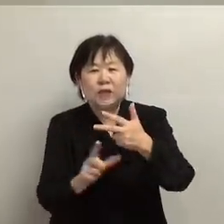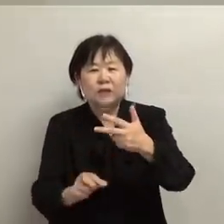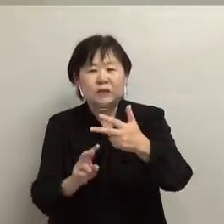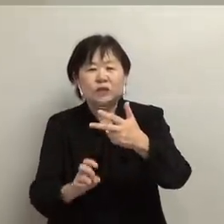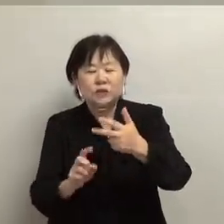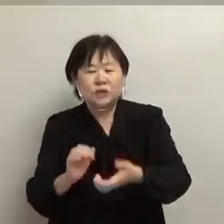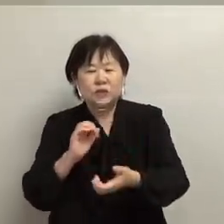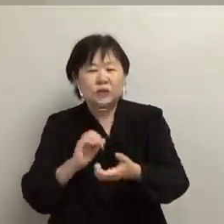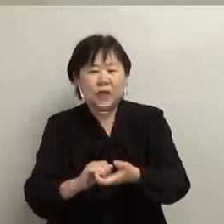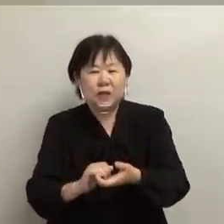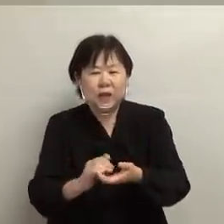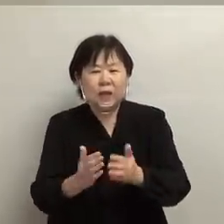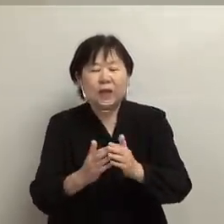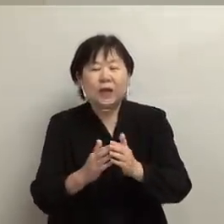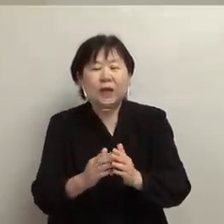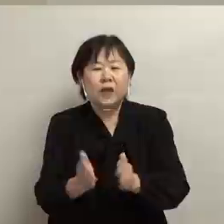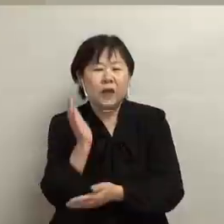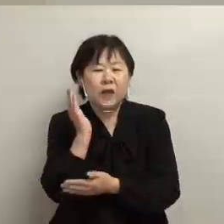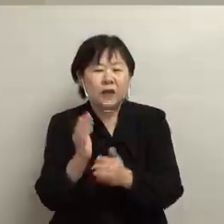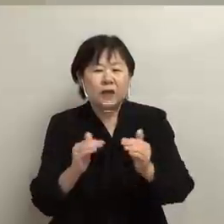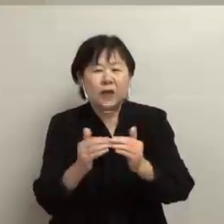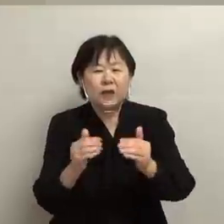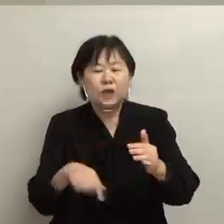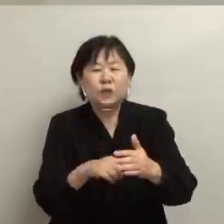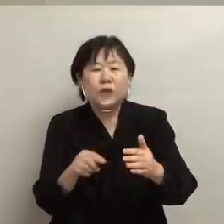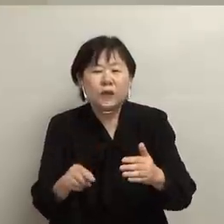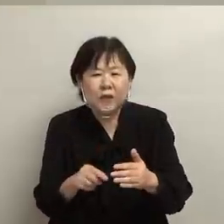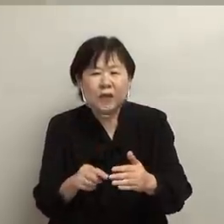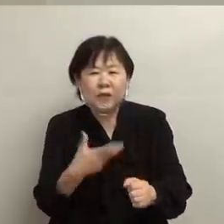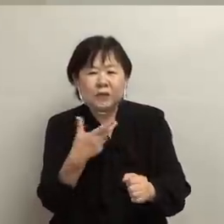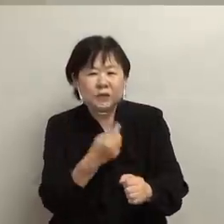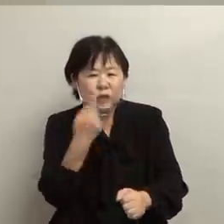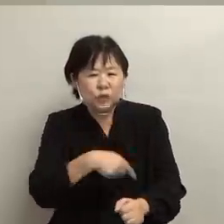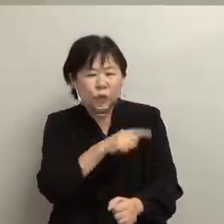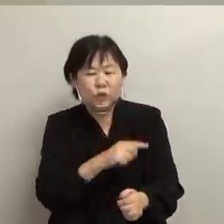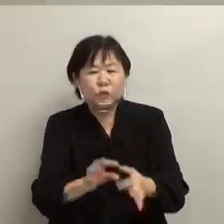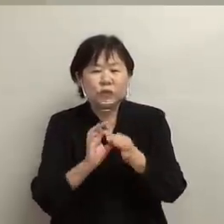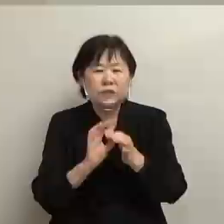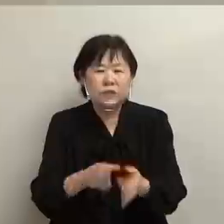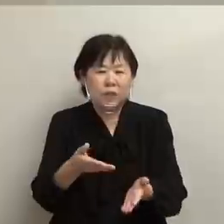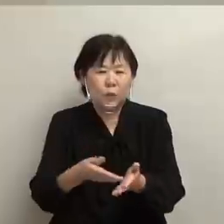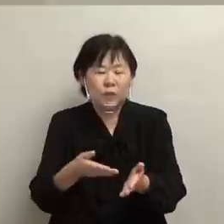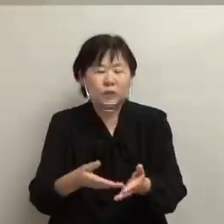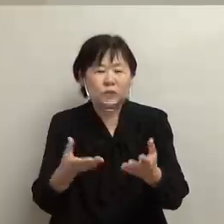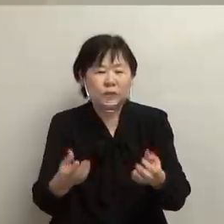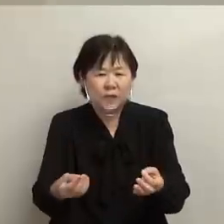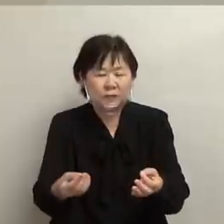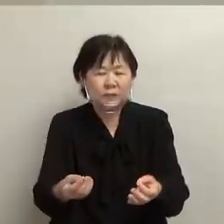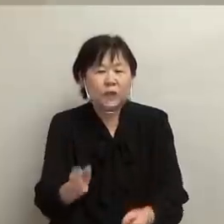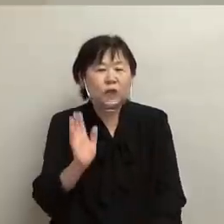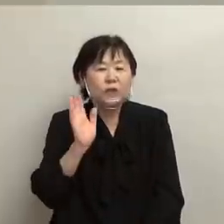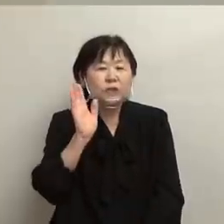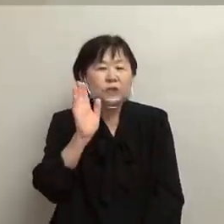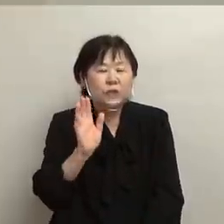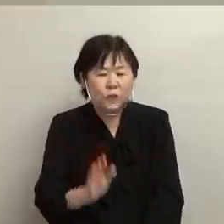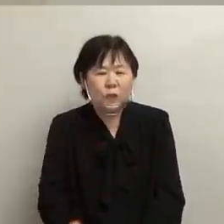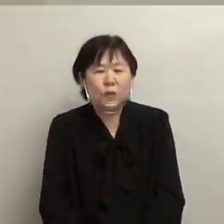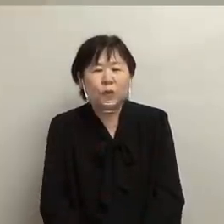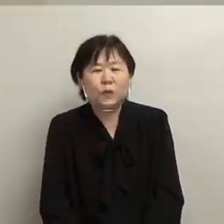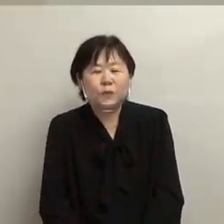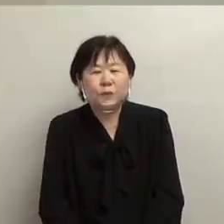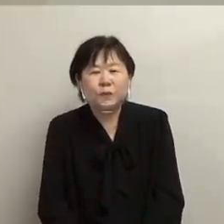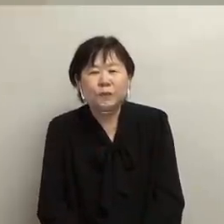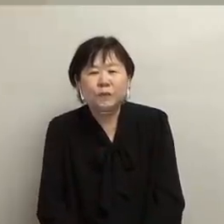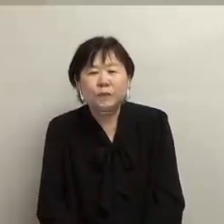会見において経営のワクチン接種センターの摂取能力増強について発表させていただきましたその後医療人材の確保と